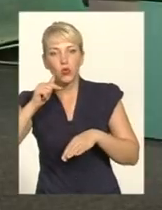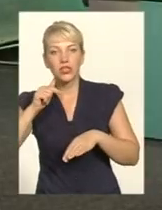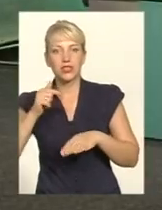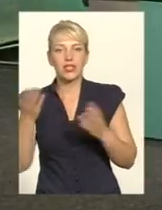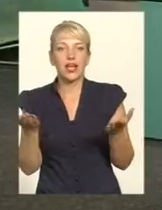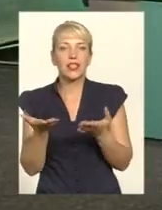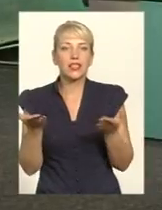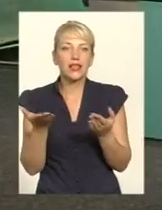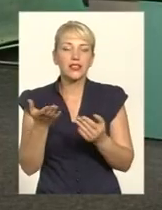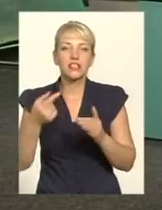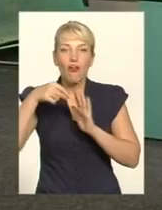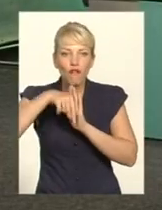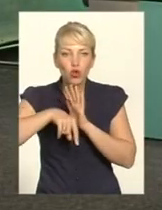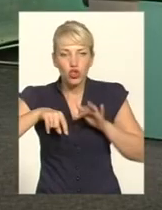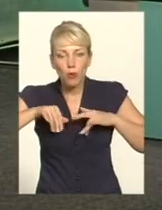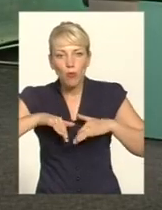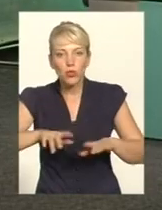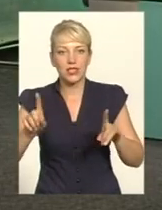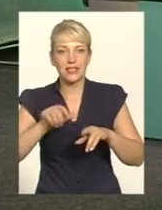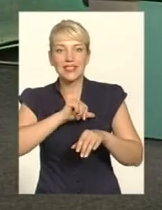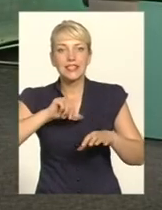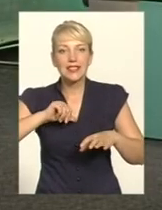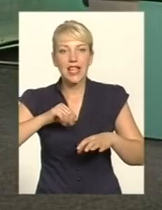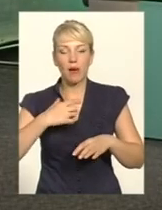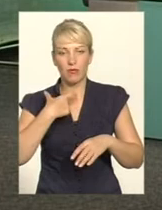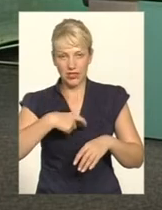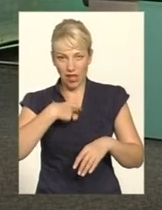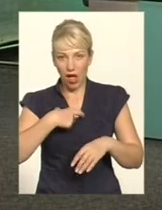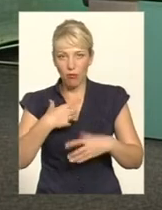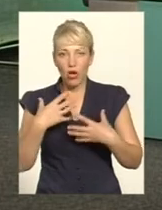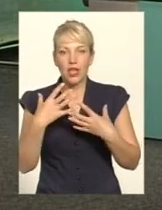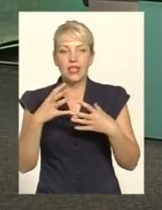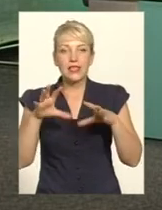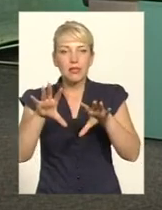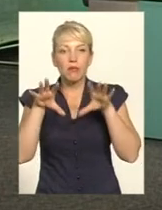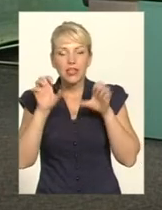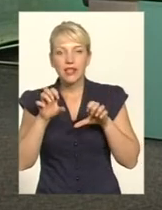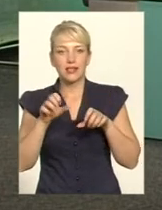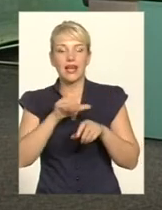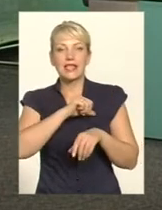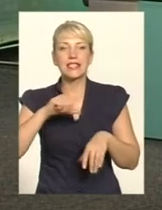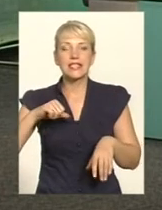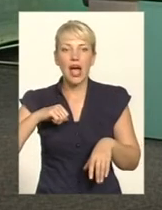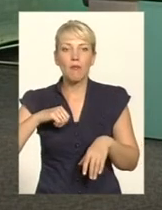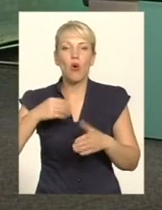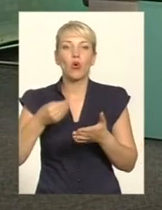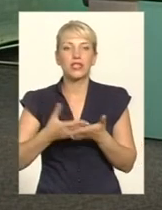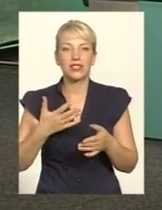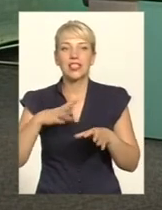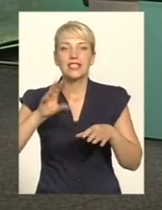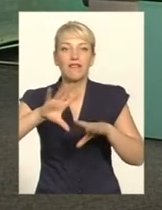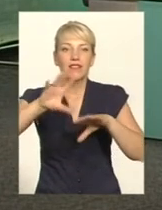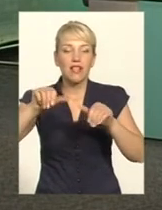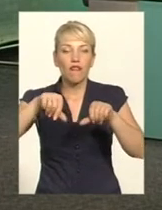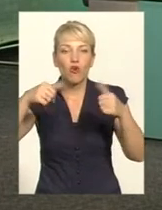якісь внутрішні процеси, які відбуваються, самосприйняття, самооцінка, всі ці речі формує у дитини мама через свою любов,